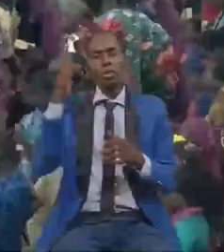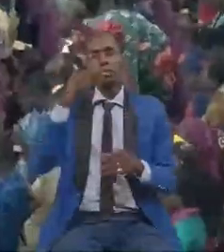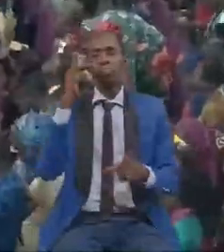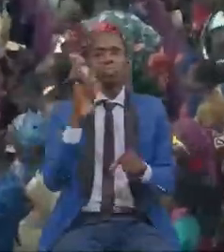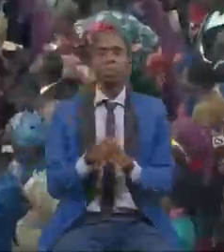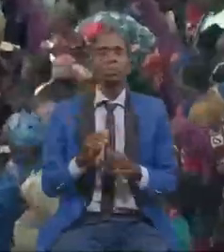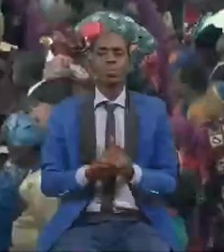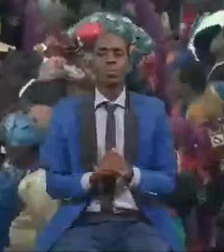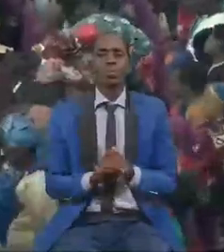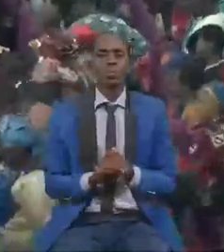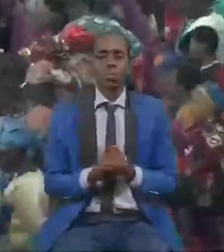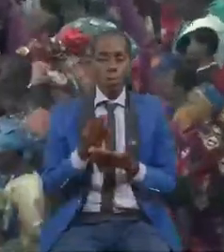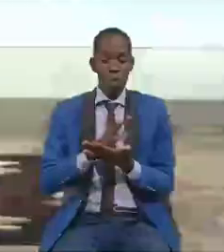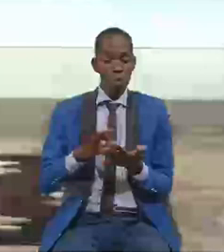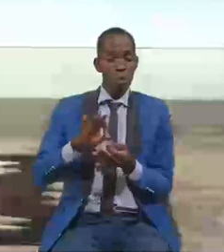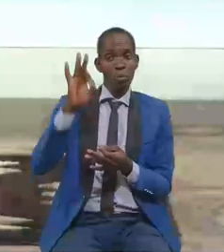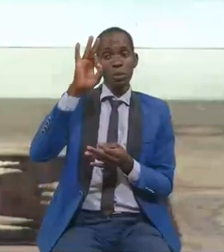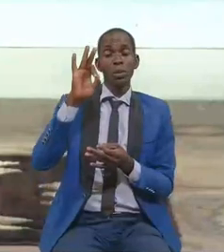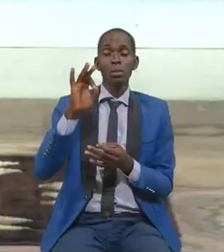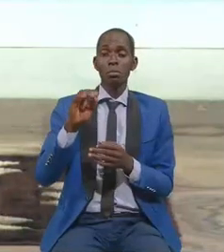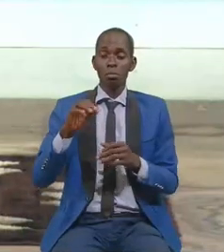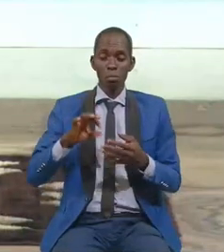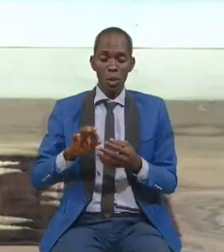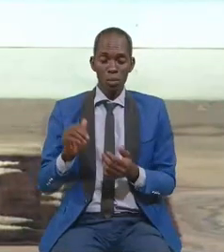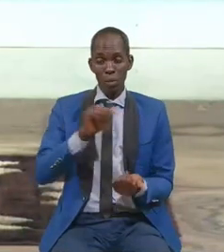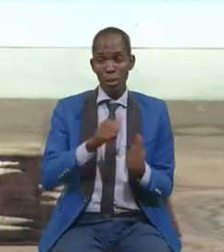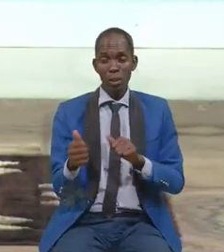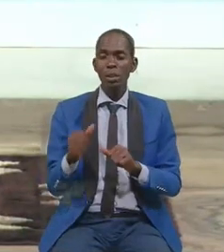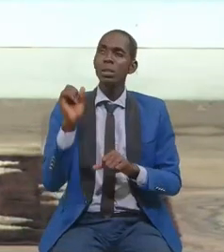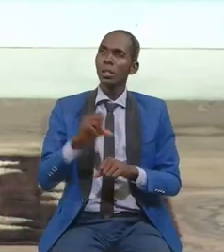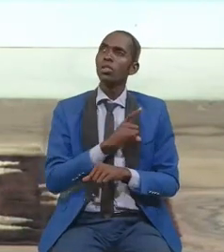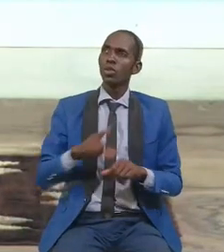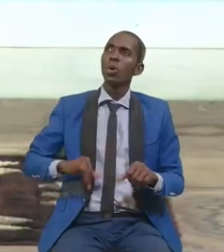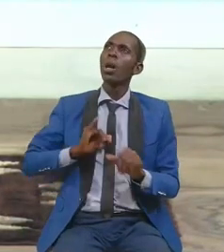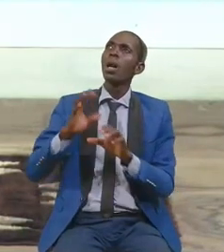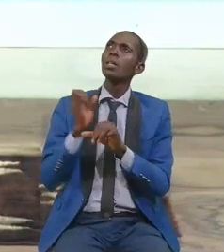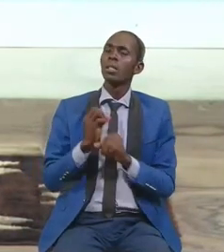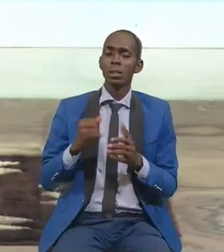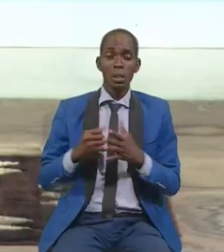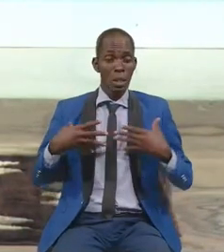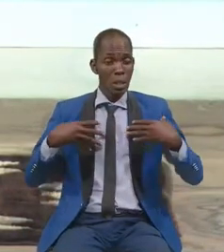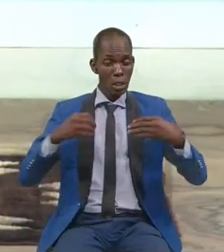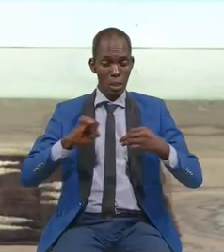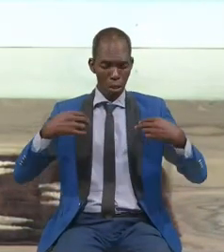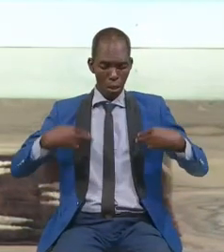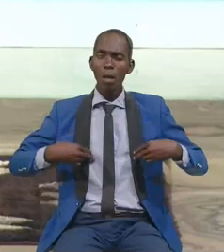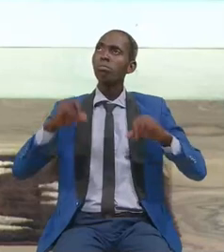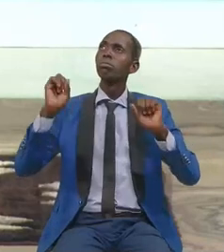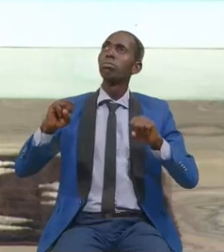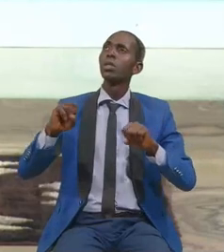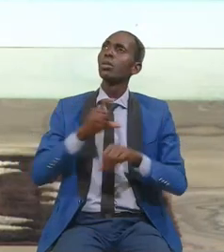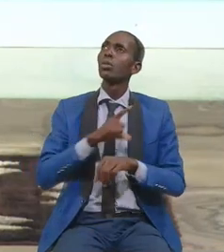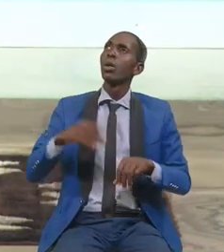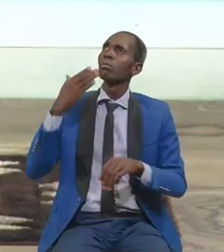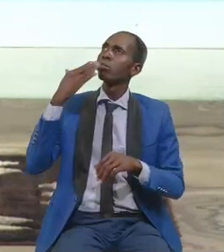Le baptême du Saint-Esprit. Oui, Seigneur, je te remercie. La guérison, la santé. Oui, Seigneur, je te dis merci. La